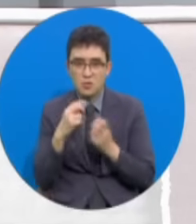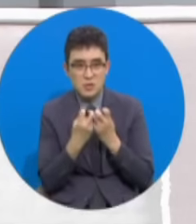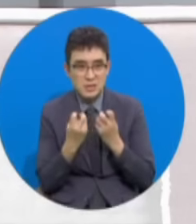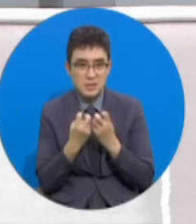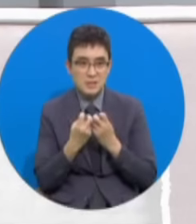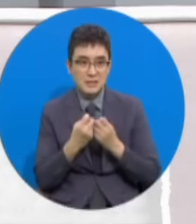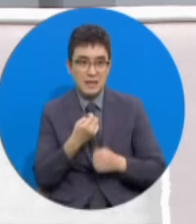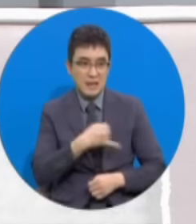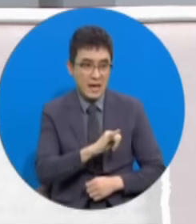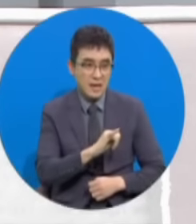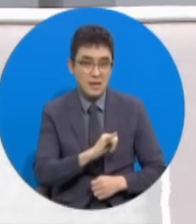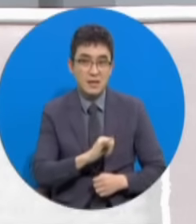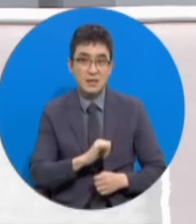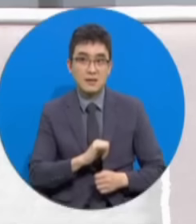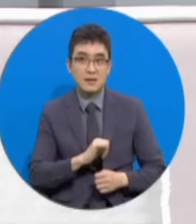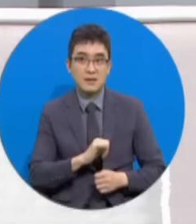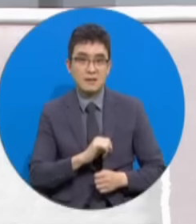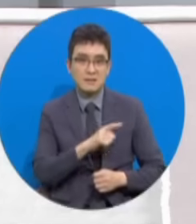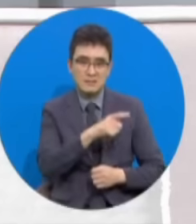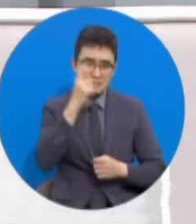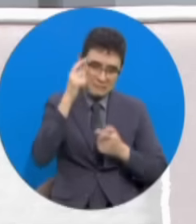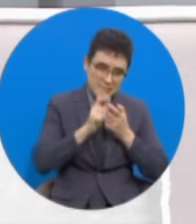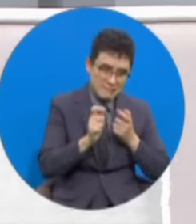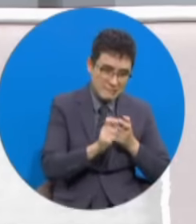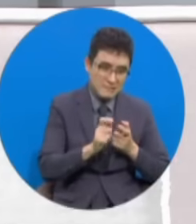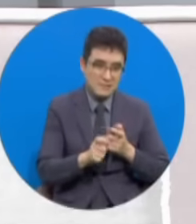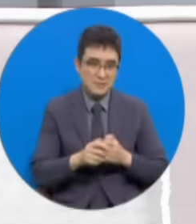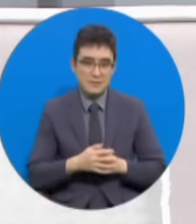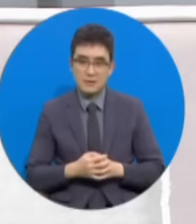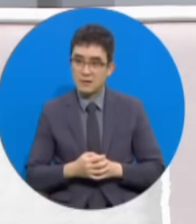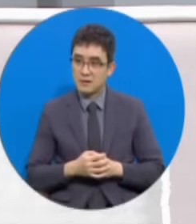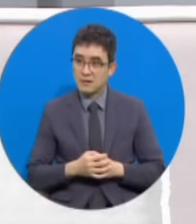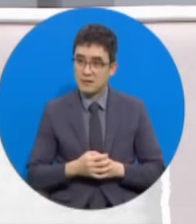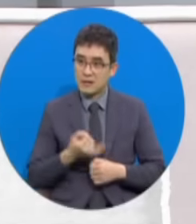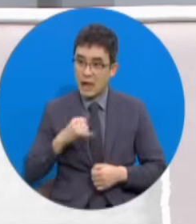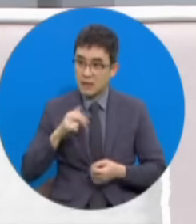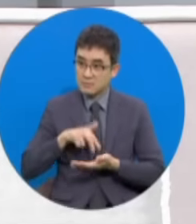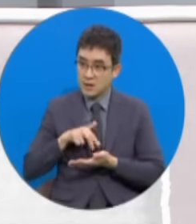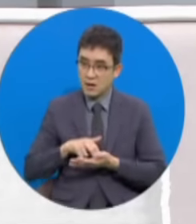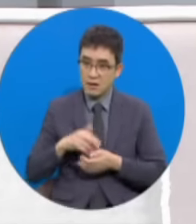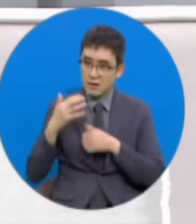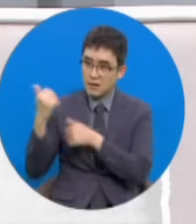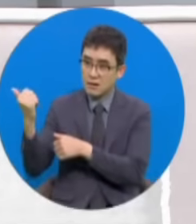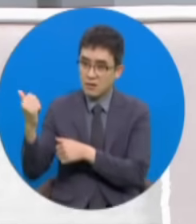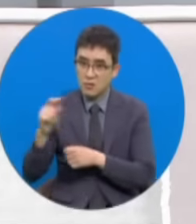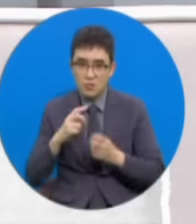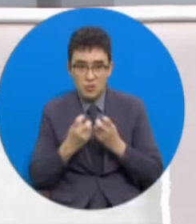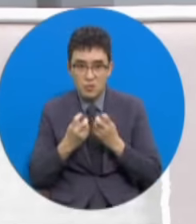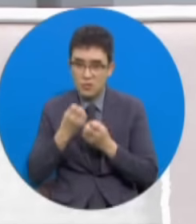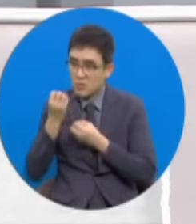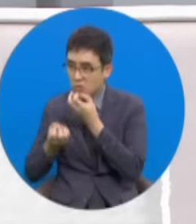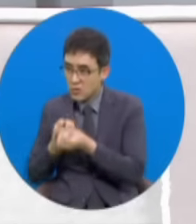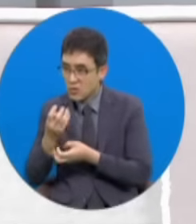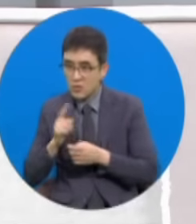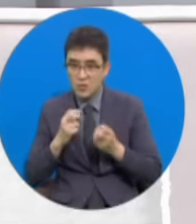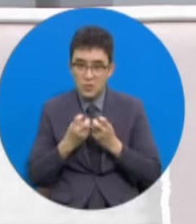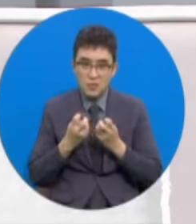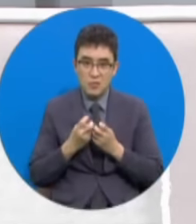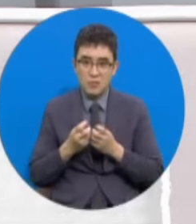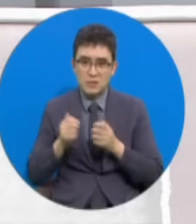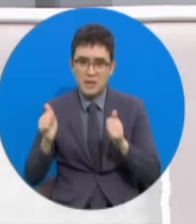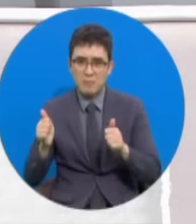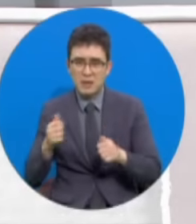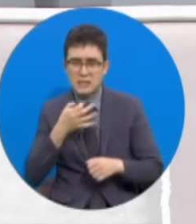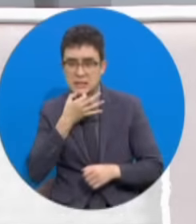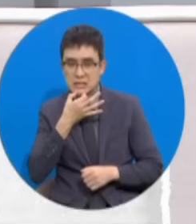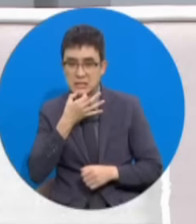아마 딸인 조민 씨도 생각을 많이 할 거예요. 조민 씨 검찰을 부르면 야, 우리 어떻게 해야지? 어떻게 진술해야지? 이거 가서 재판받을 수도